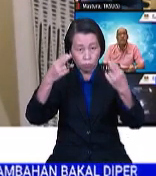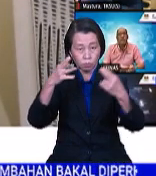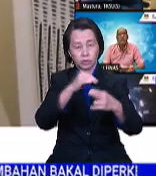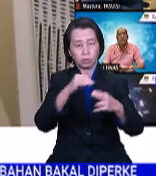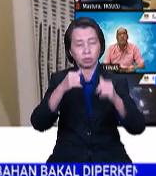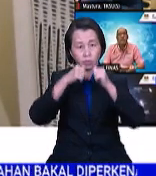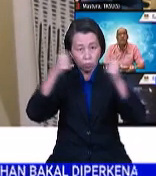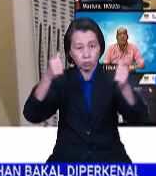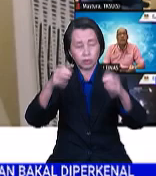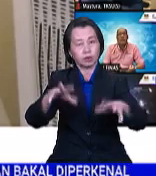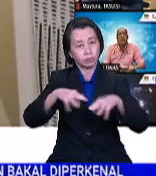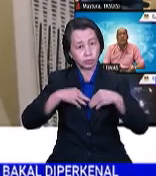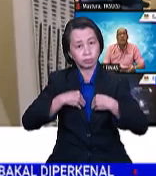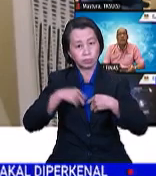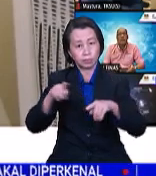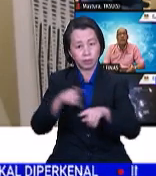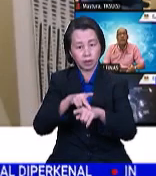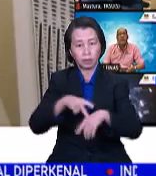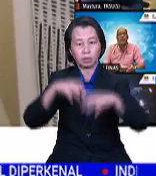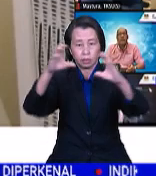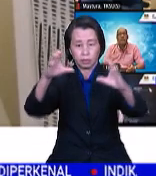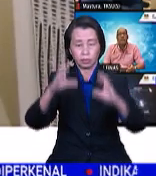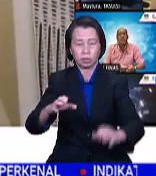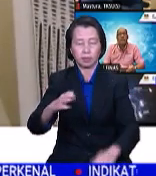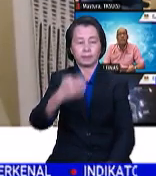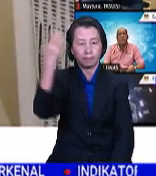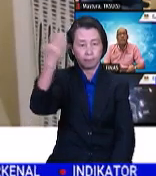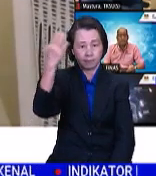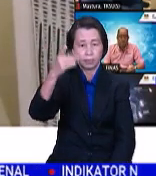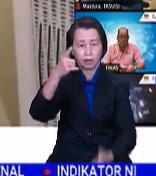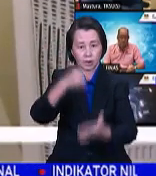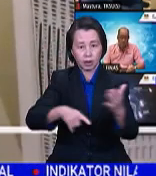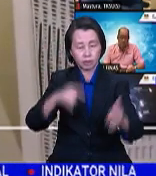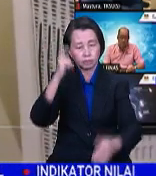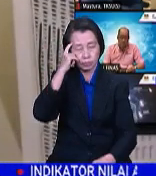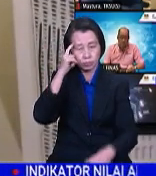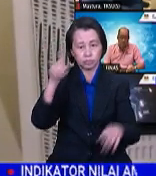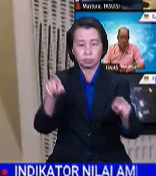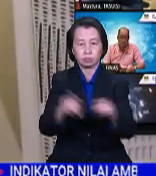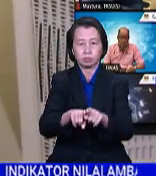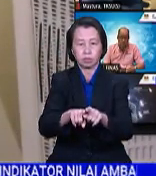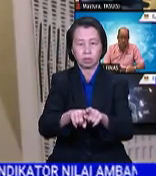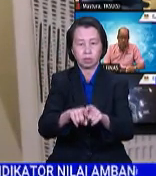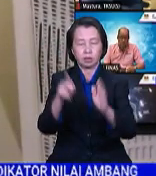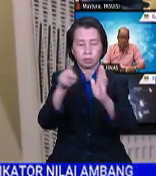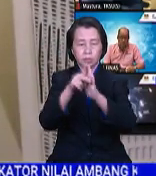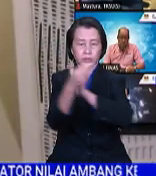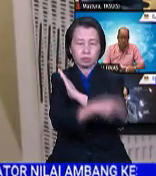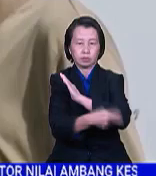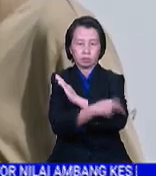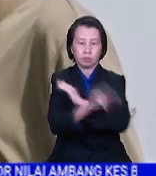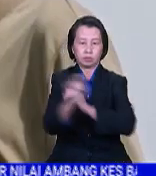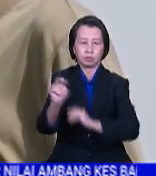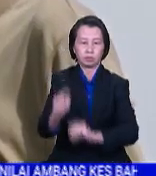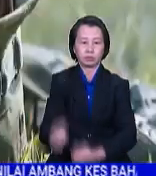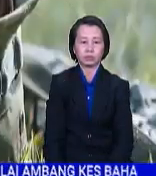diterima pakai secara lazimnya apa yang dianggap sebagai kenegaraan.